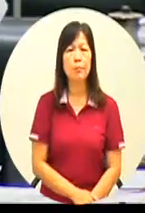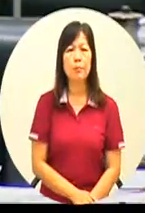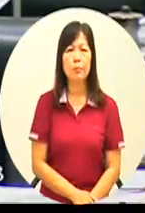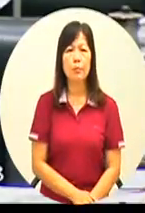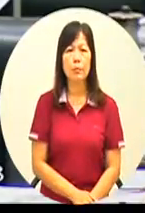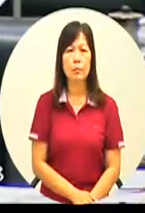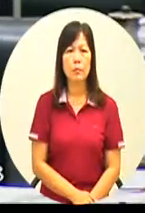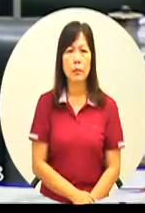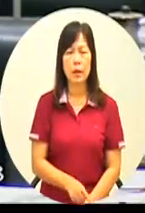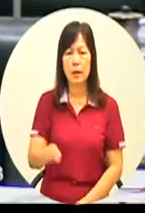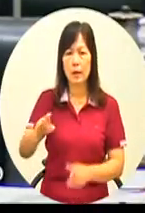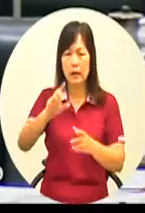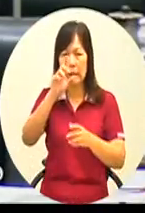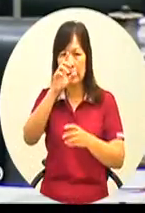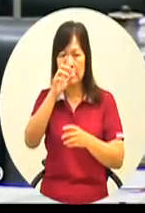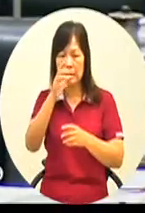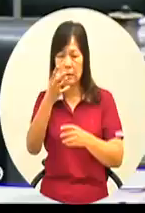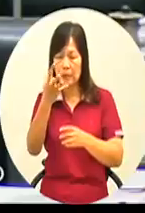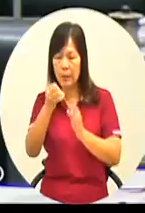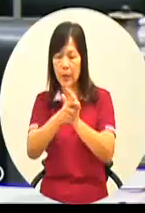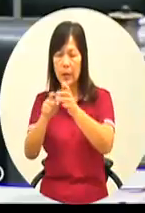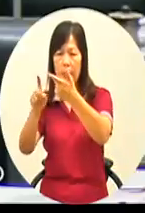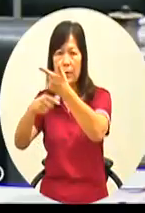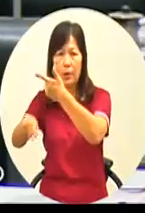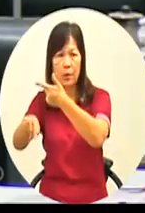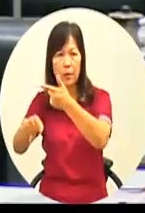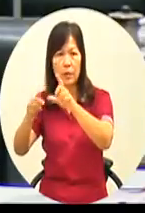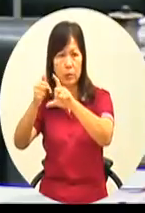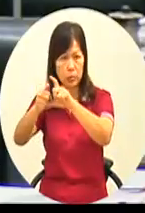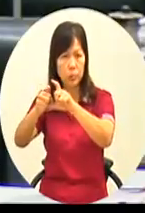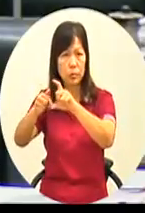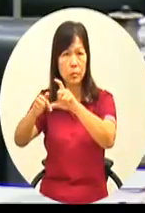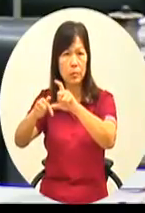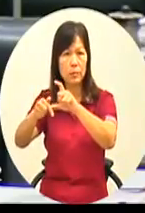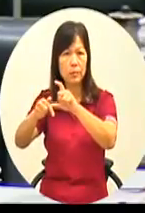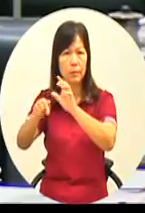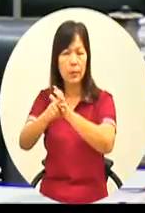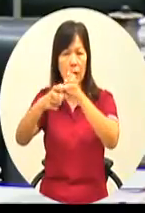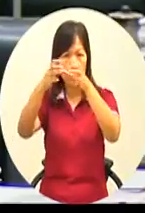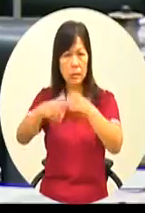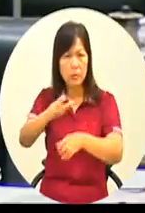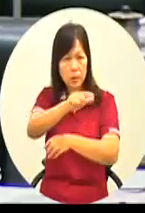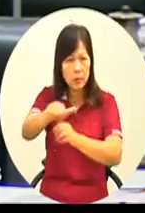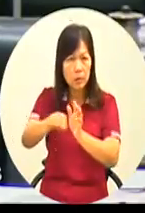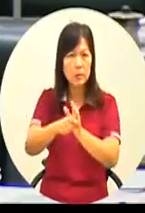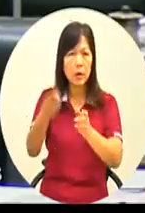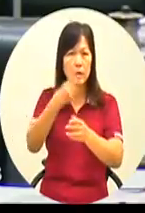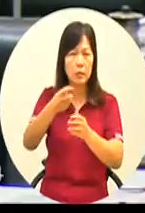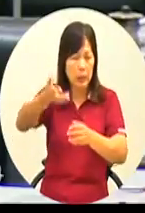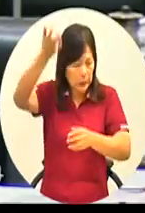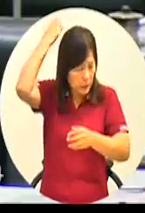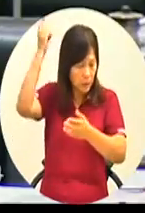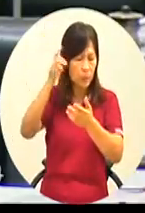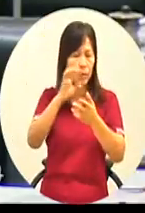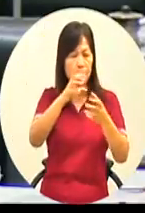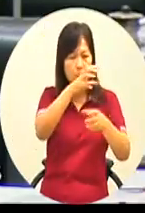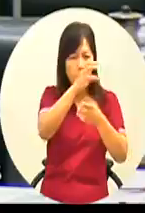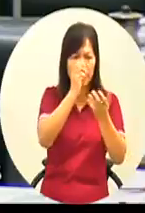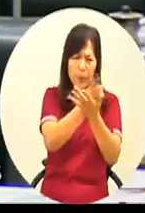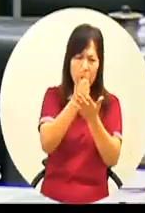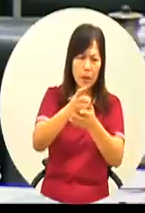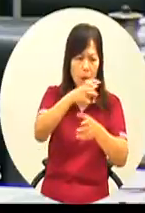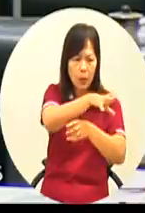尤其他们几位六位所在的区的建设，包括各局处的关心都没